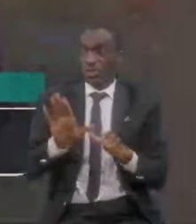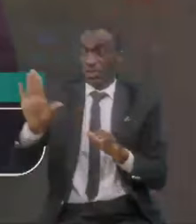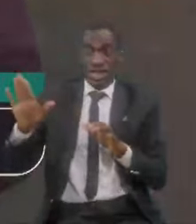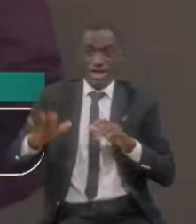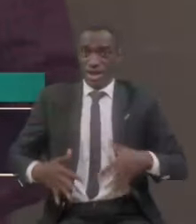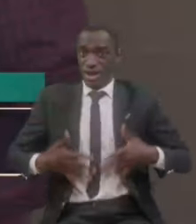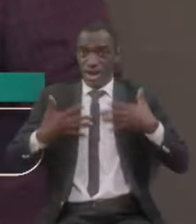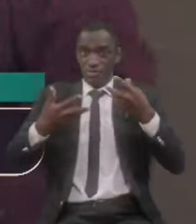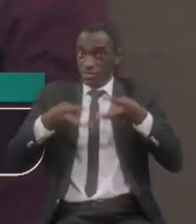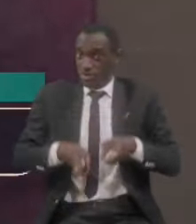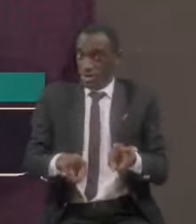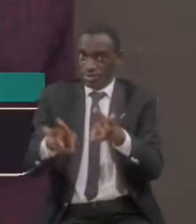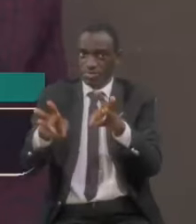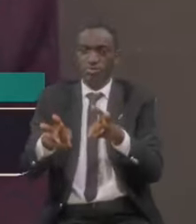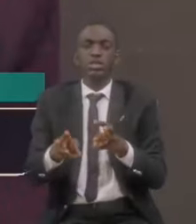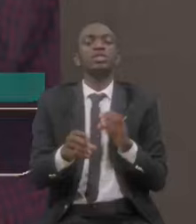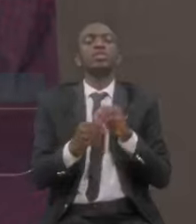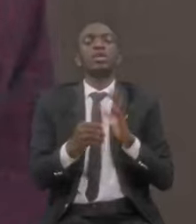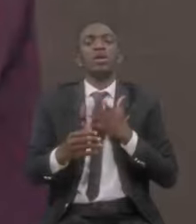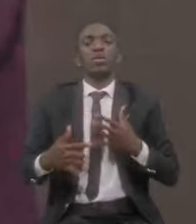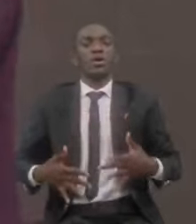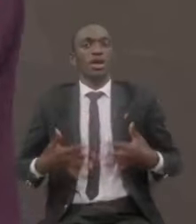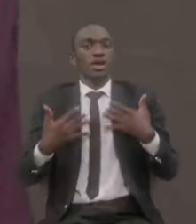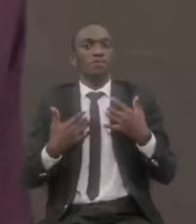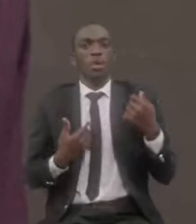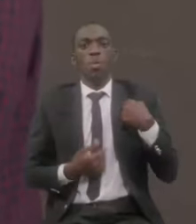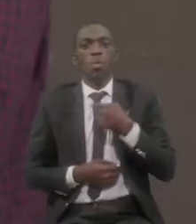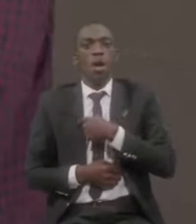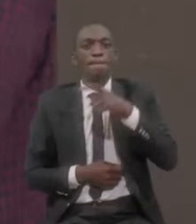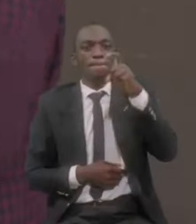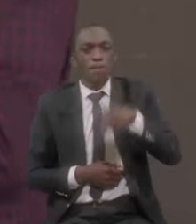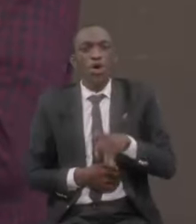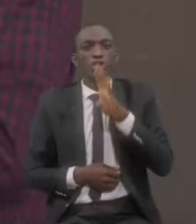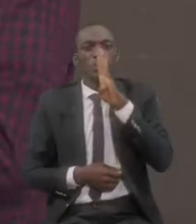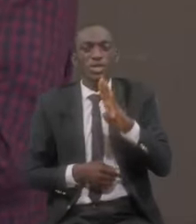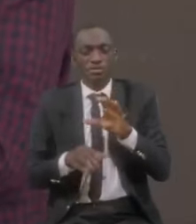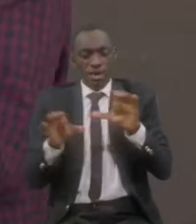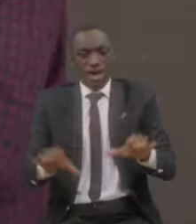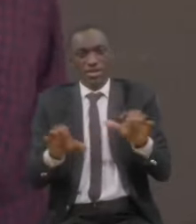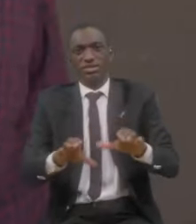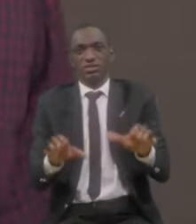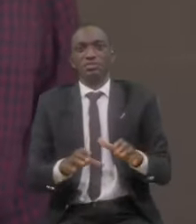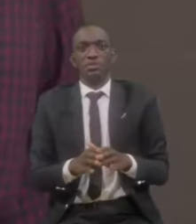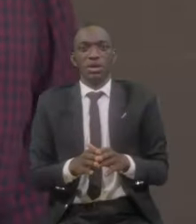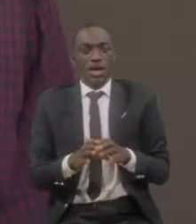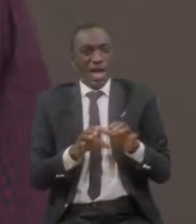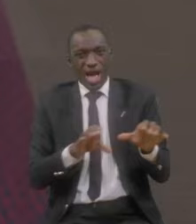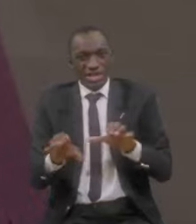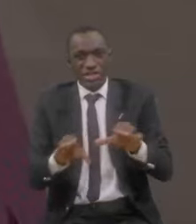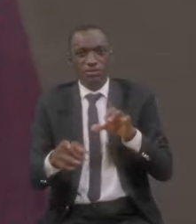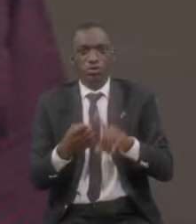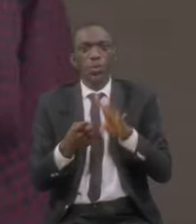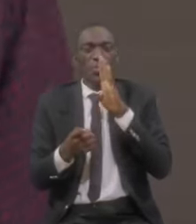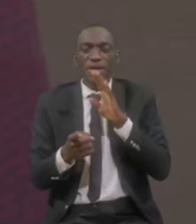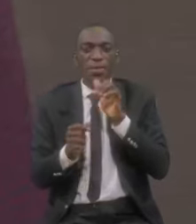actif d'André dans nos vies. Nous devons être actifs. Actifs pour être une bénédiction